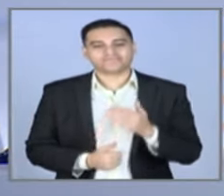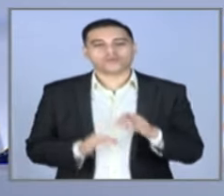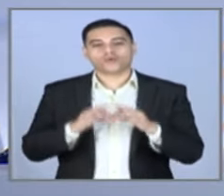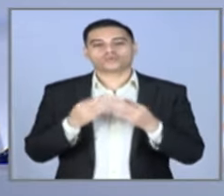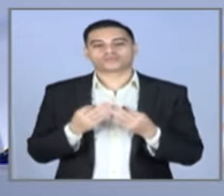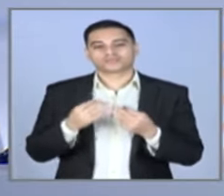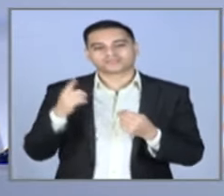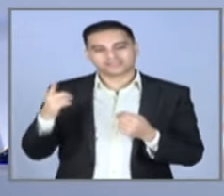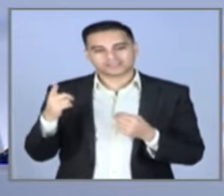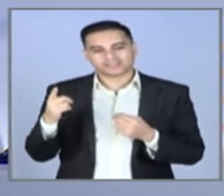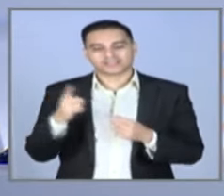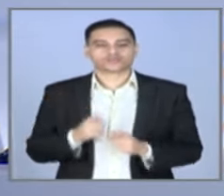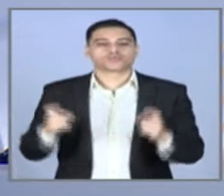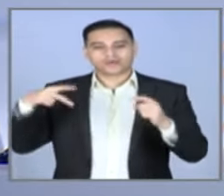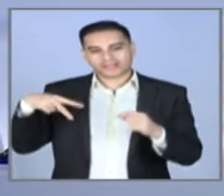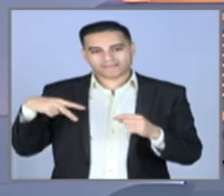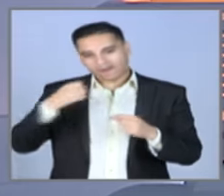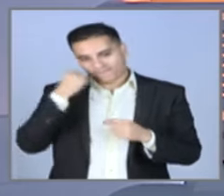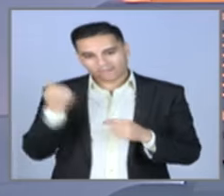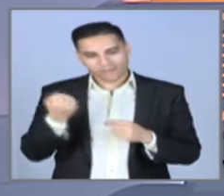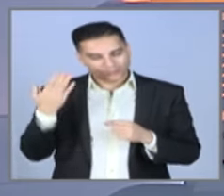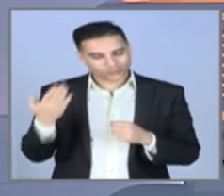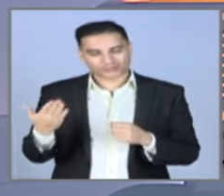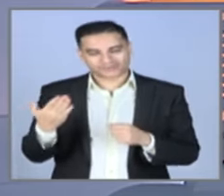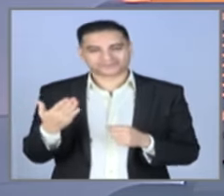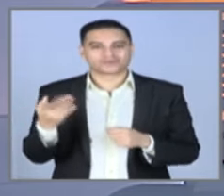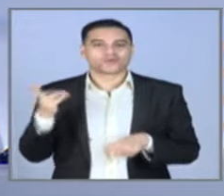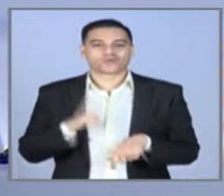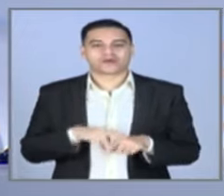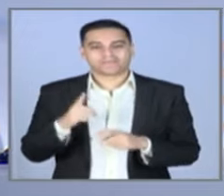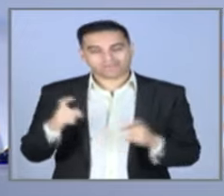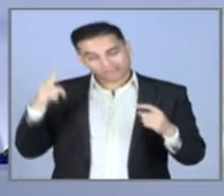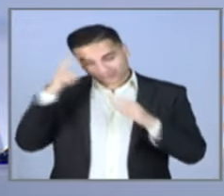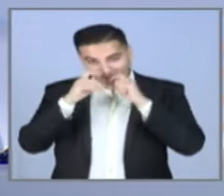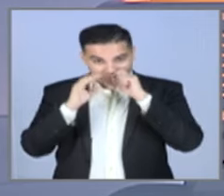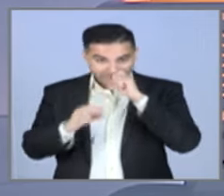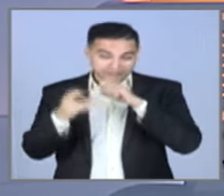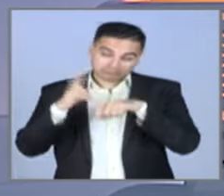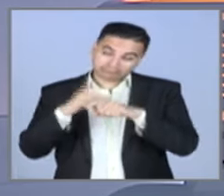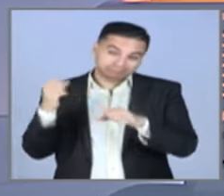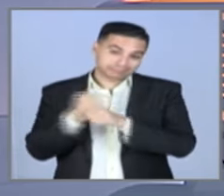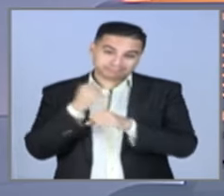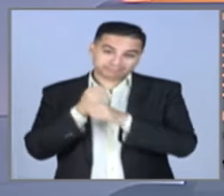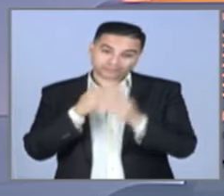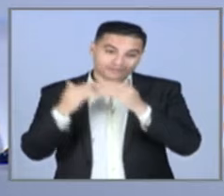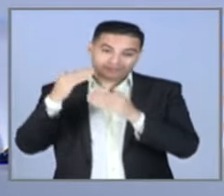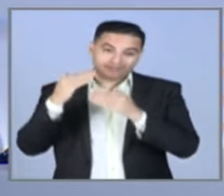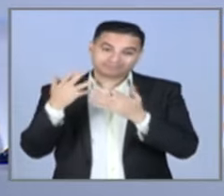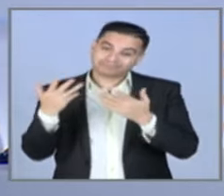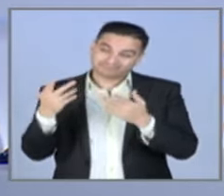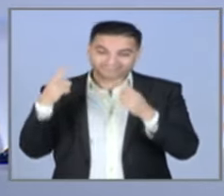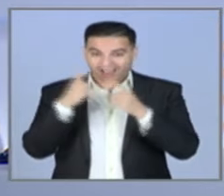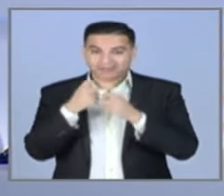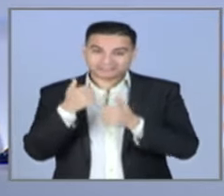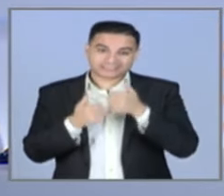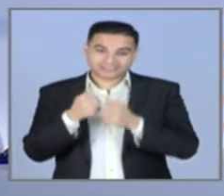عائلة أندراوس الى دور الثمانية، مبروك. الله يبارك فيك. مباراة كانت صعبة، كانت متكافئة، ديربي ديربي